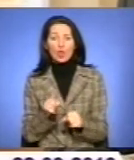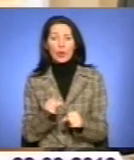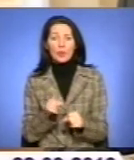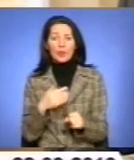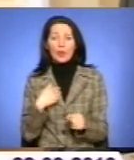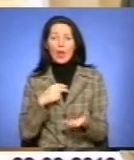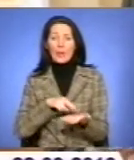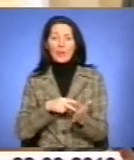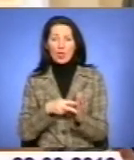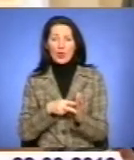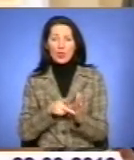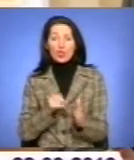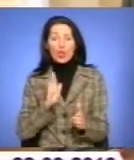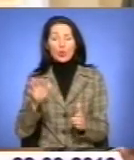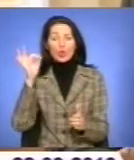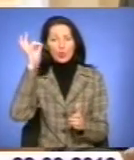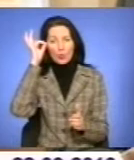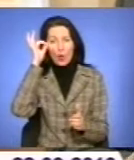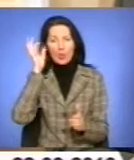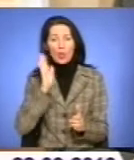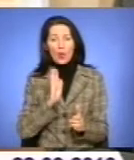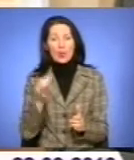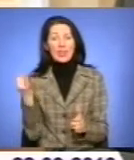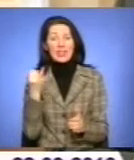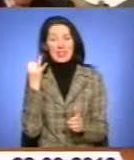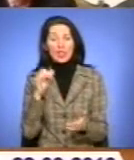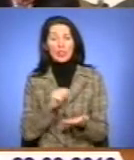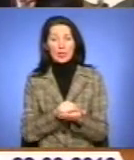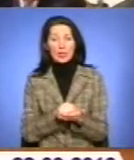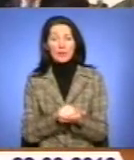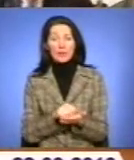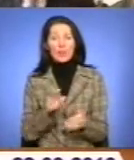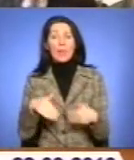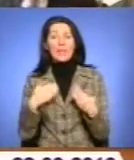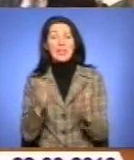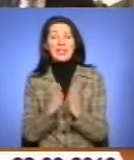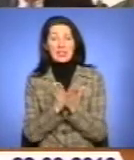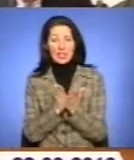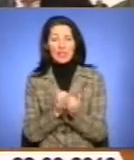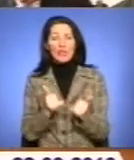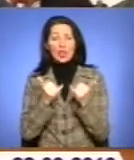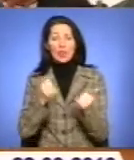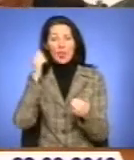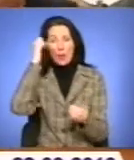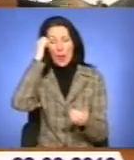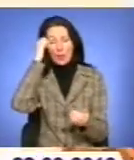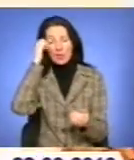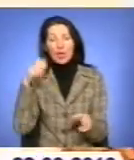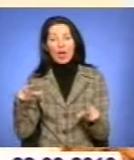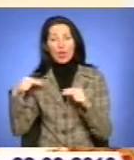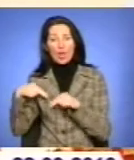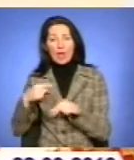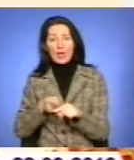ми планували, що будуть спогади, буде історичний матеріал. На презентації книжки вшанували пам'ять соратників, які